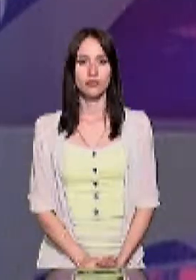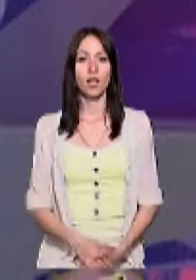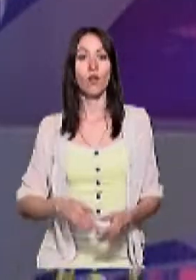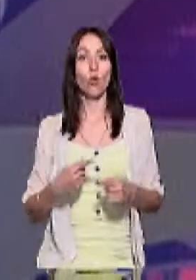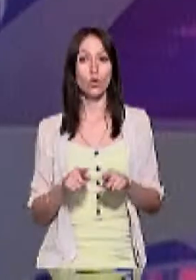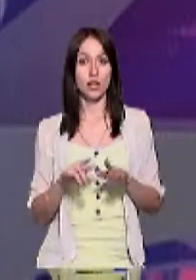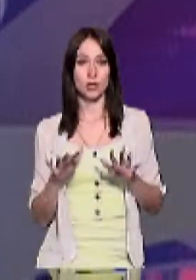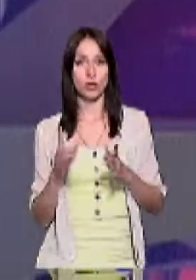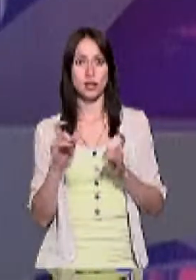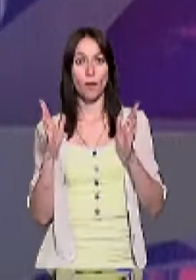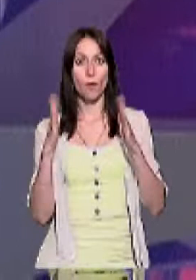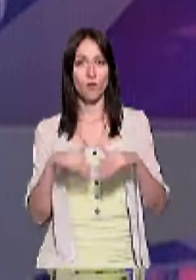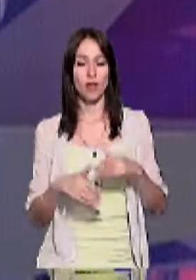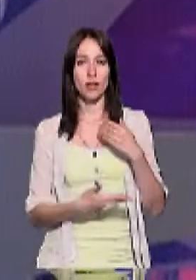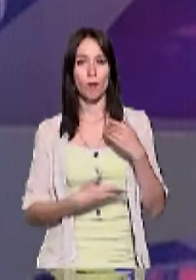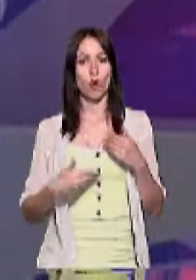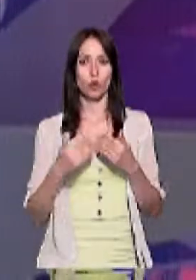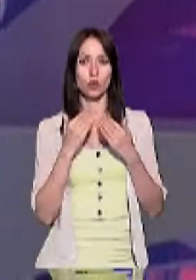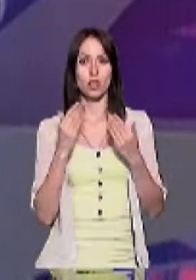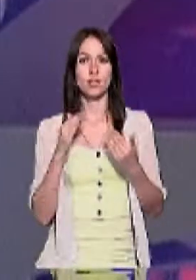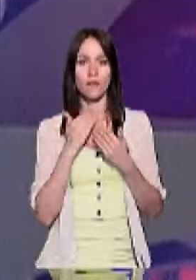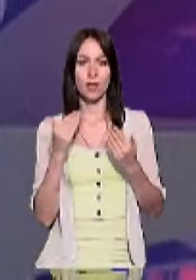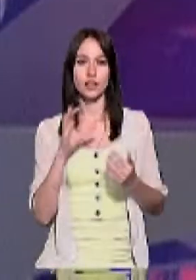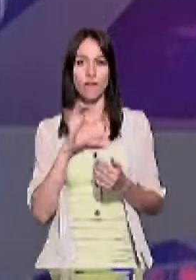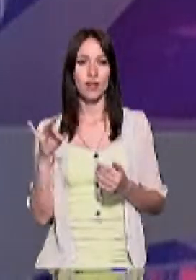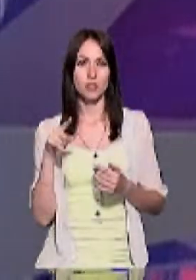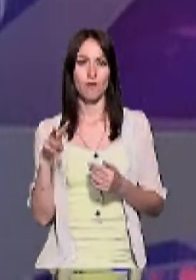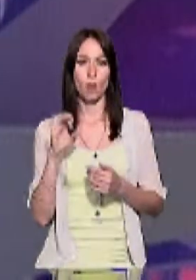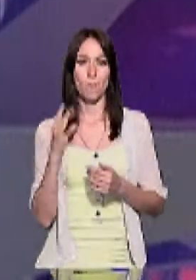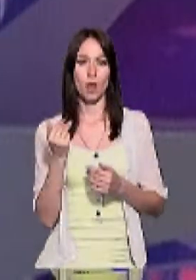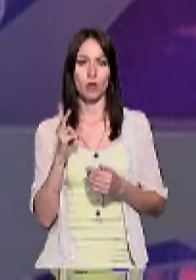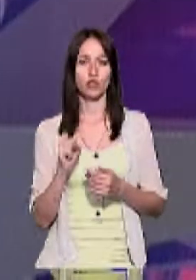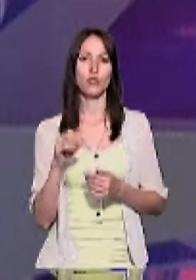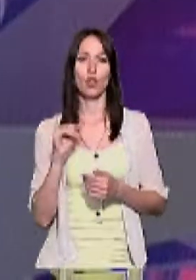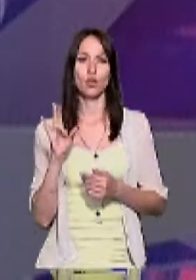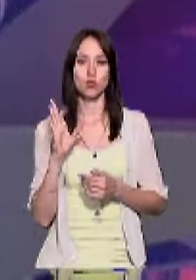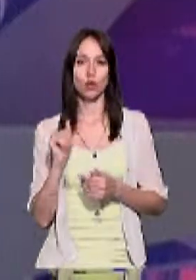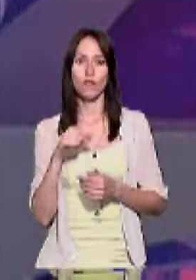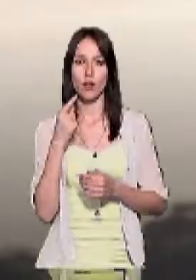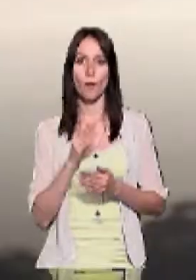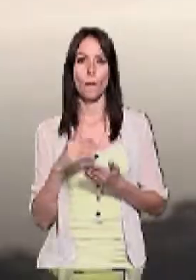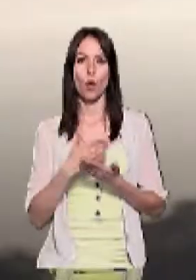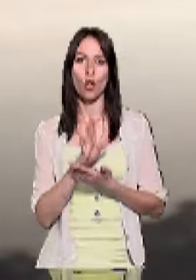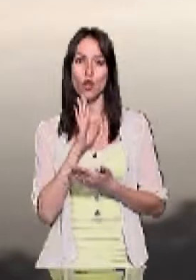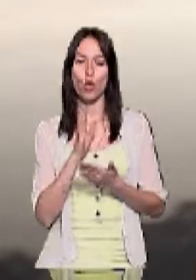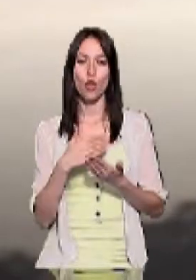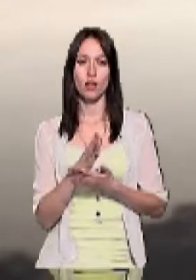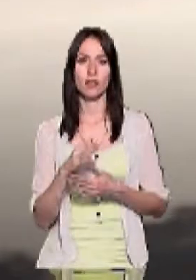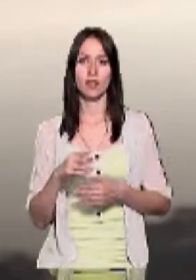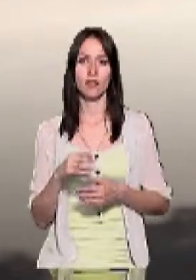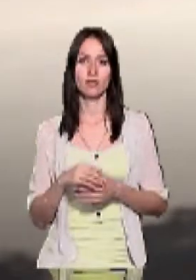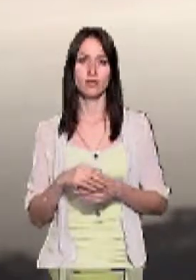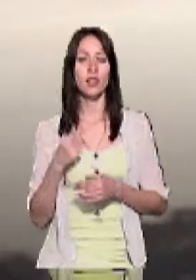Так, ситуацію з поваленням погруддя радянського маршала Георгія Жукова коментує політологиня Юлія Біденко. Я думаю, що акція